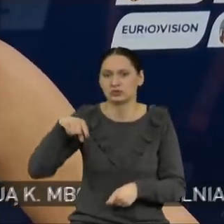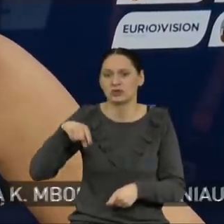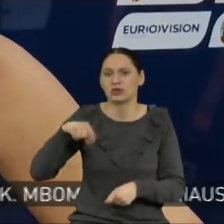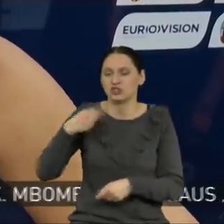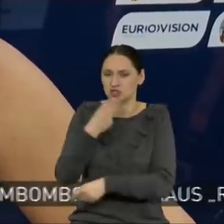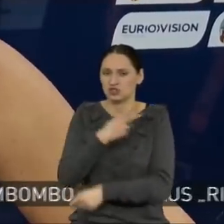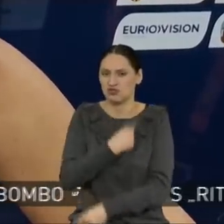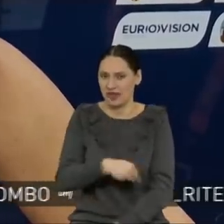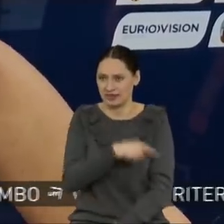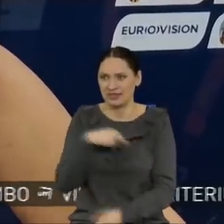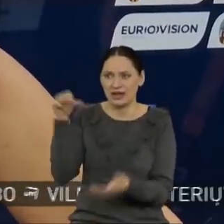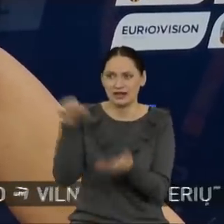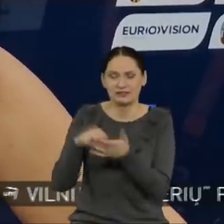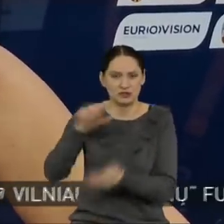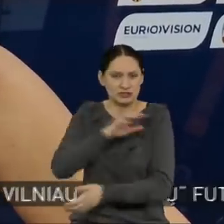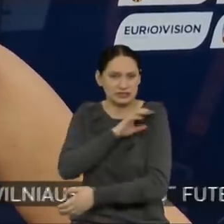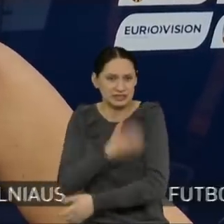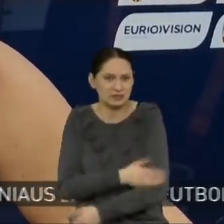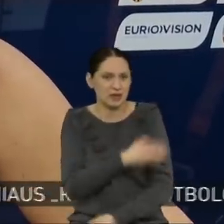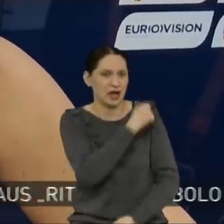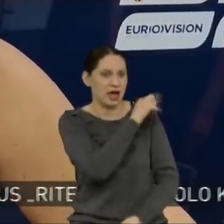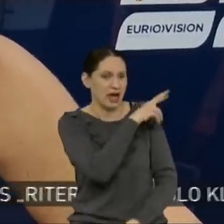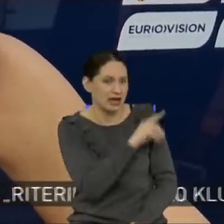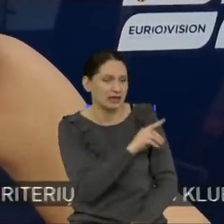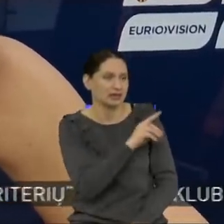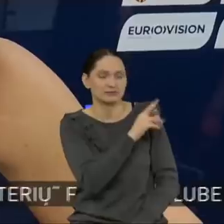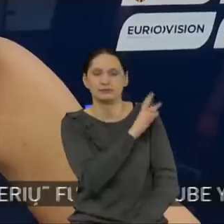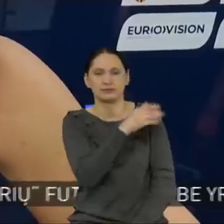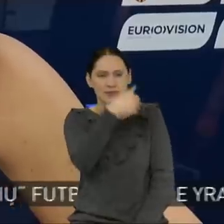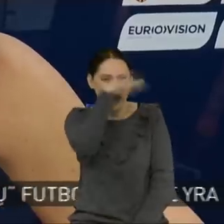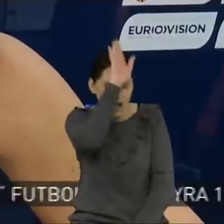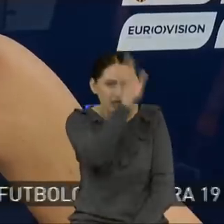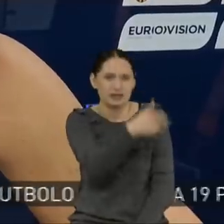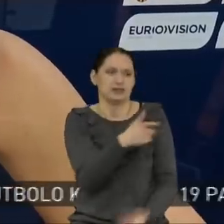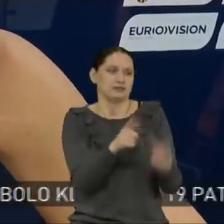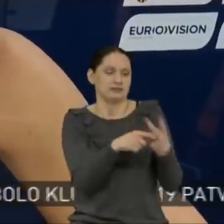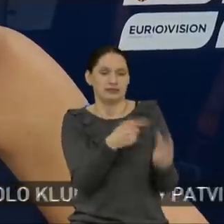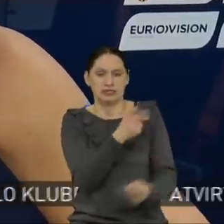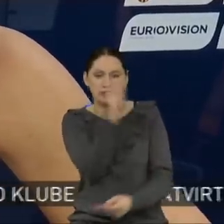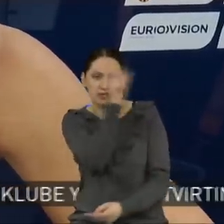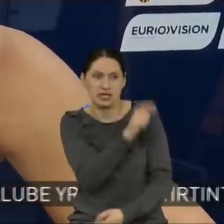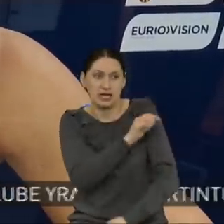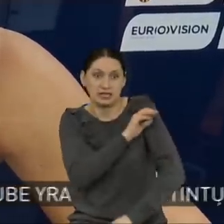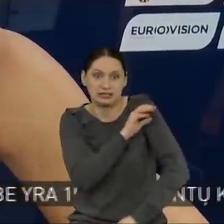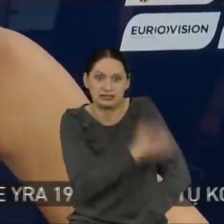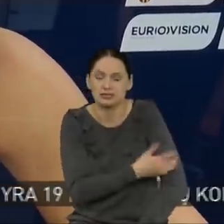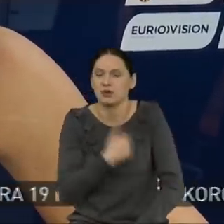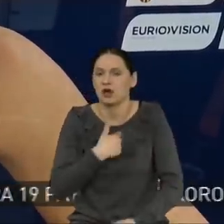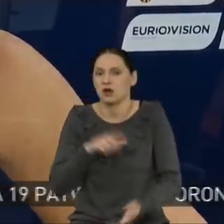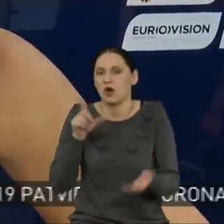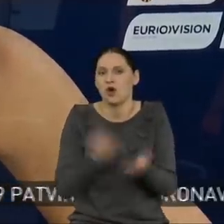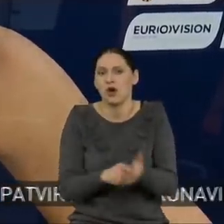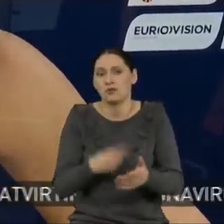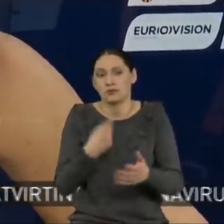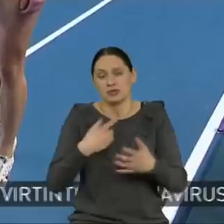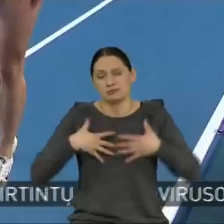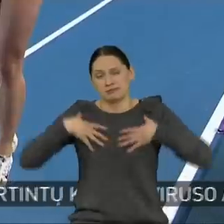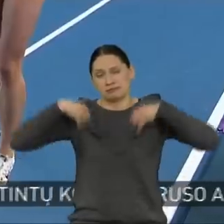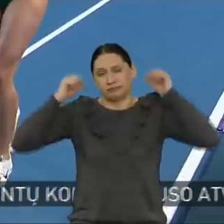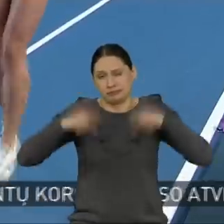Šveicarė. Ir Airė labai stipri ir Italė. Tad žinau, kad man reikia bėgti nuo pat pradžių ir kovoti iki pat galo, ką ir